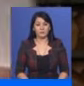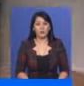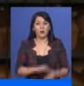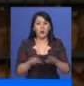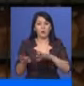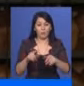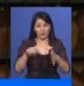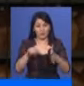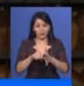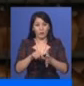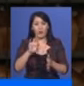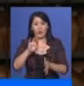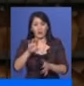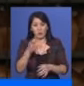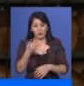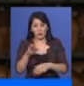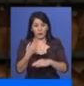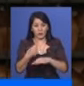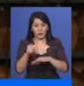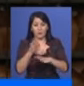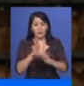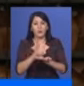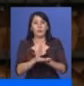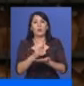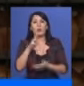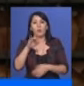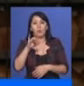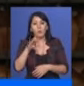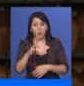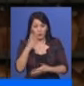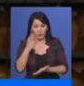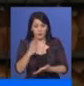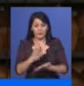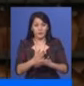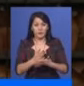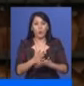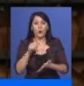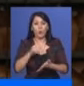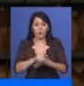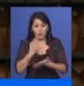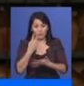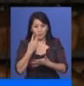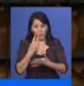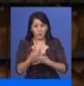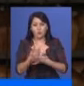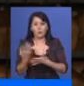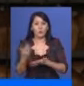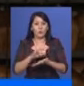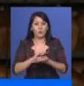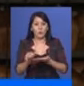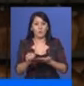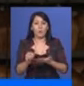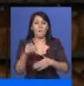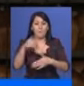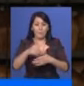Науқанға қатысу үшін особый нанын сатып алу керек. Нанның қаптамасына купон жапсырылған қағазды көресіз. Купонды кесіп, толтырып, қорапқа салу